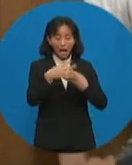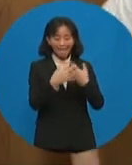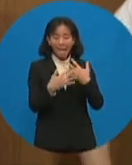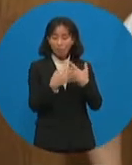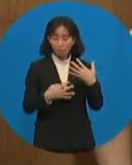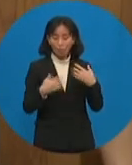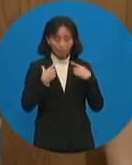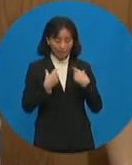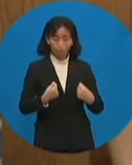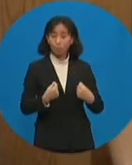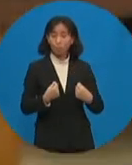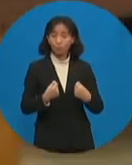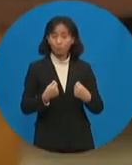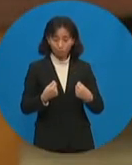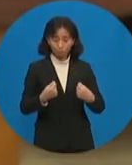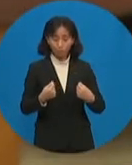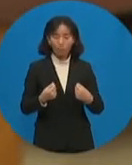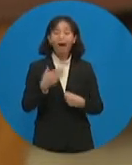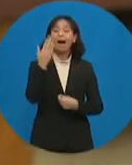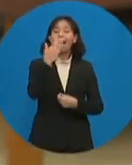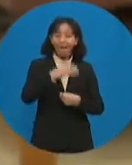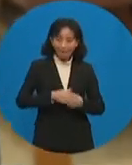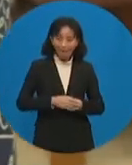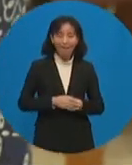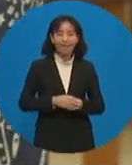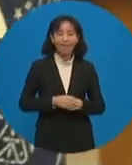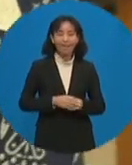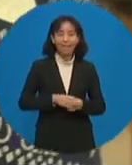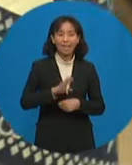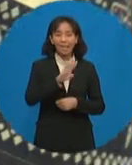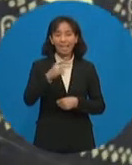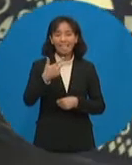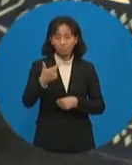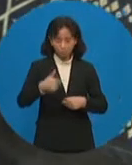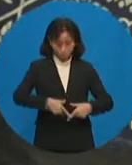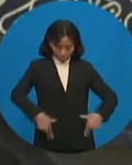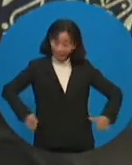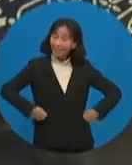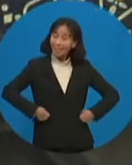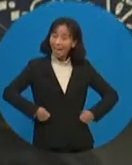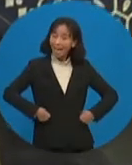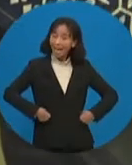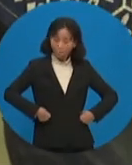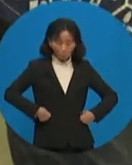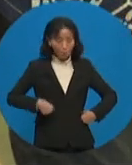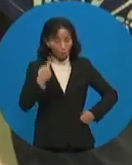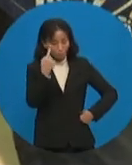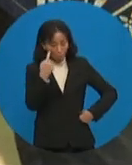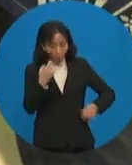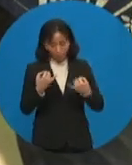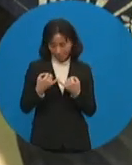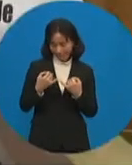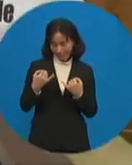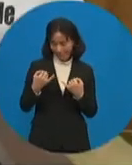、 おしゃれデニムの前掛けと、ね、このチェックのシャツってこうちょっと和ではなく洋風な